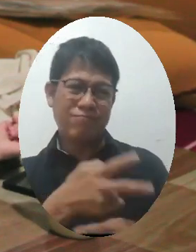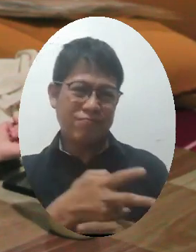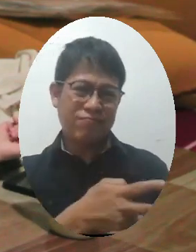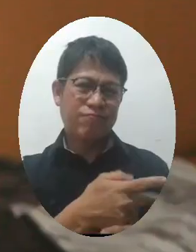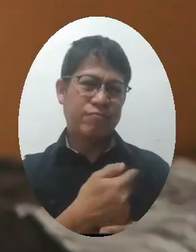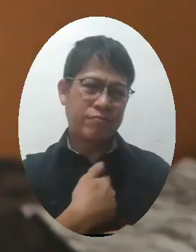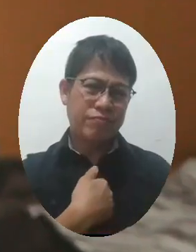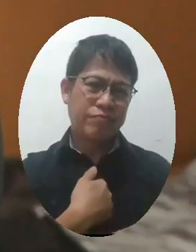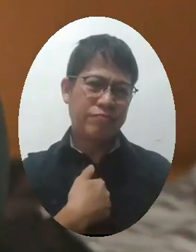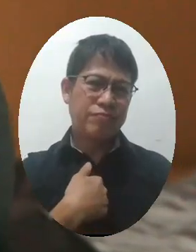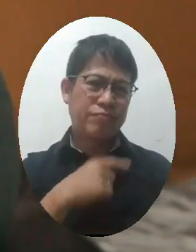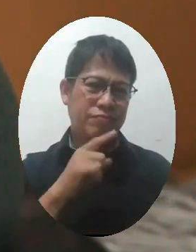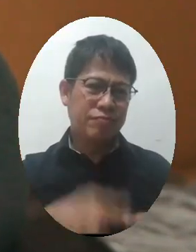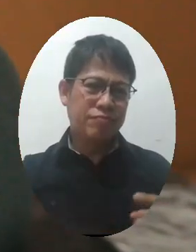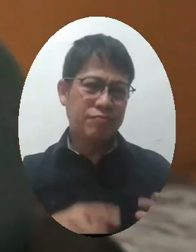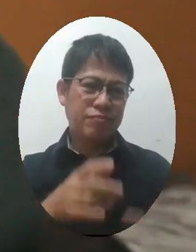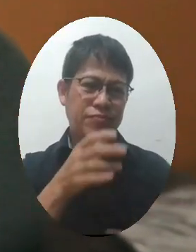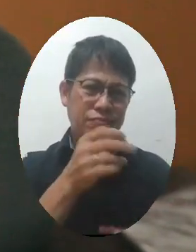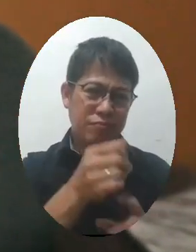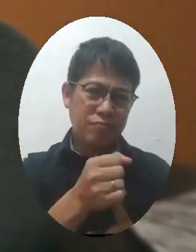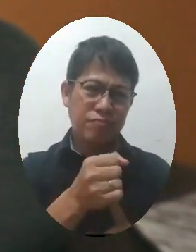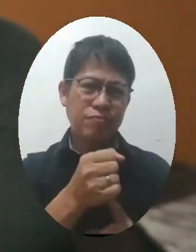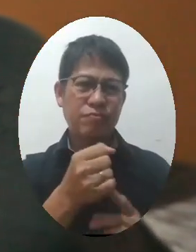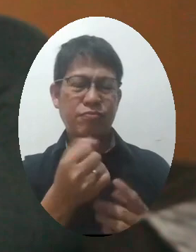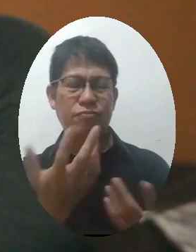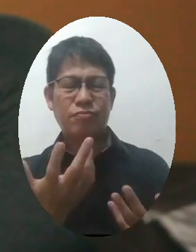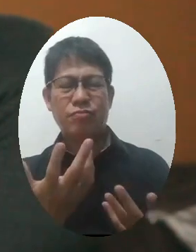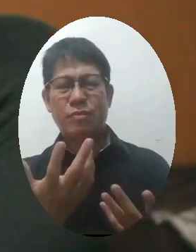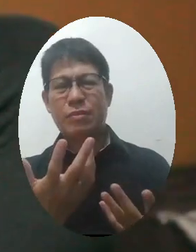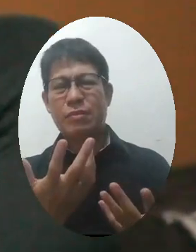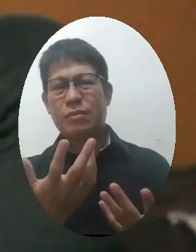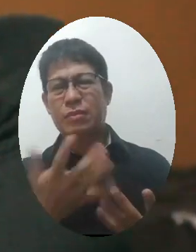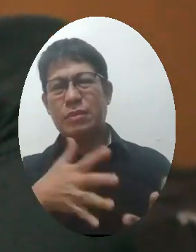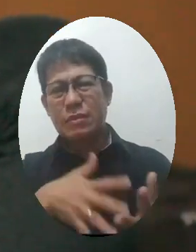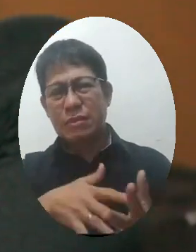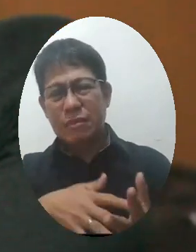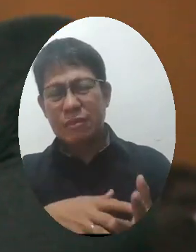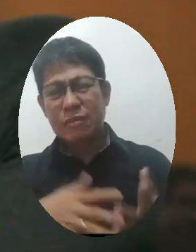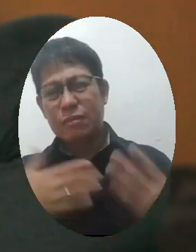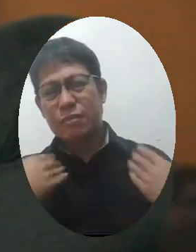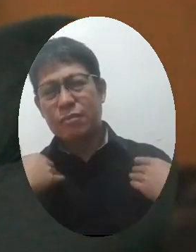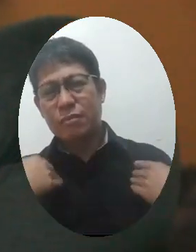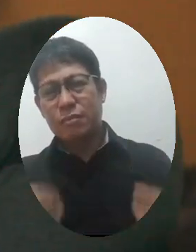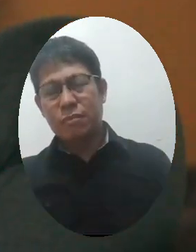gumagawa para sa kanya. Hindi po siya makahawak ng bote niya.